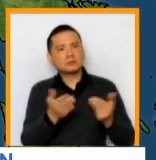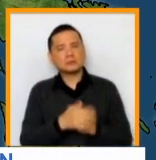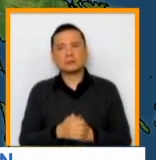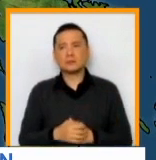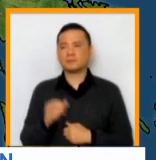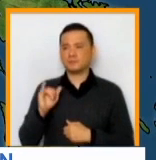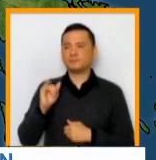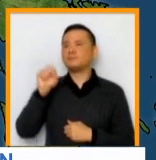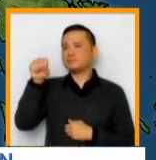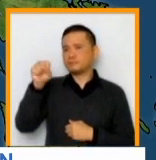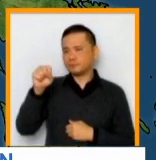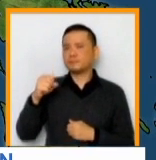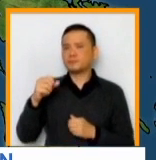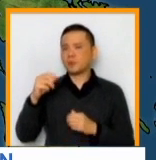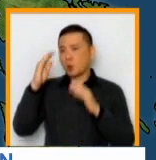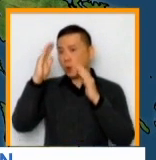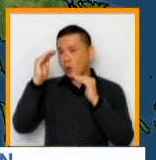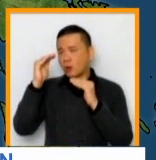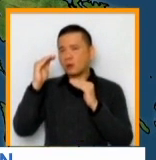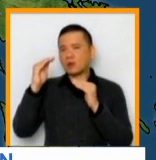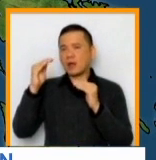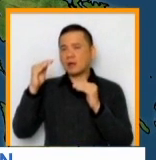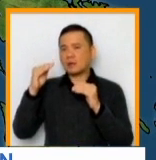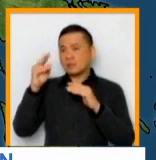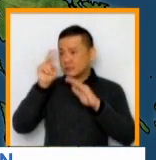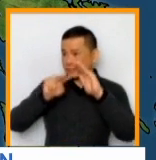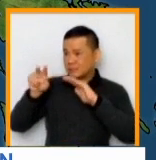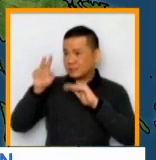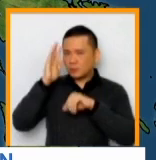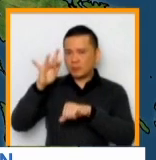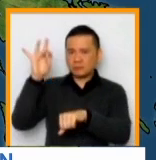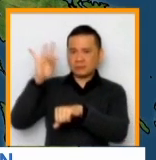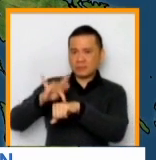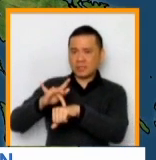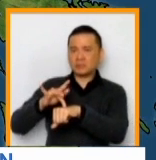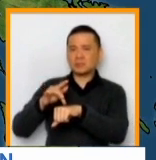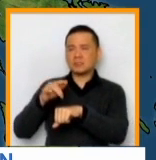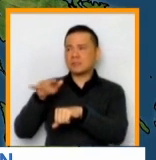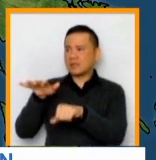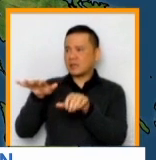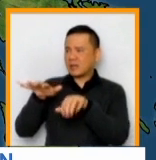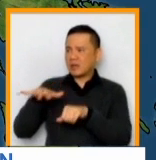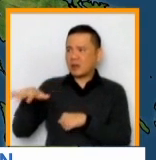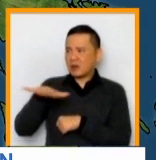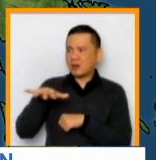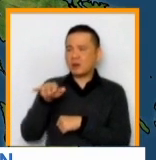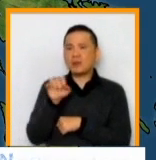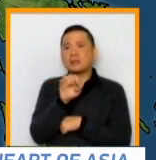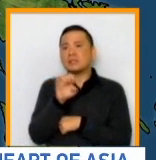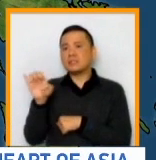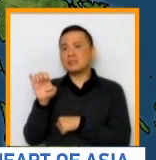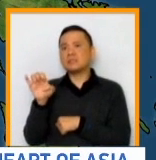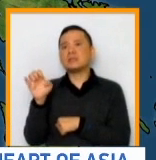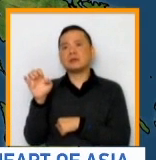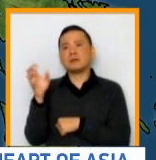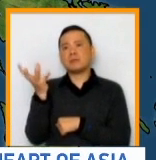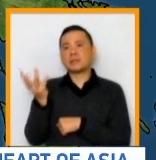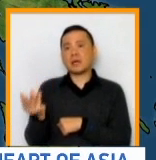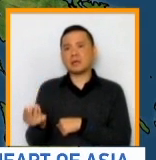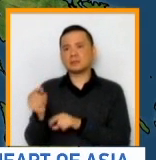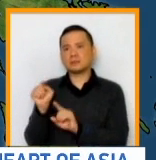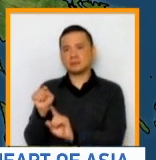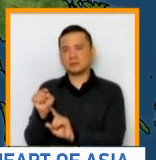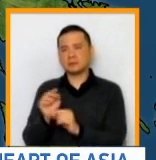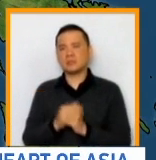pa rin itong maglandfall dito sa may bandang vicinity ng Eastern Batangas. Okay. Pero kung makikita natin